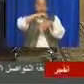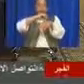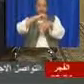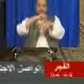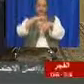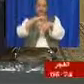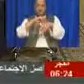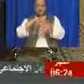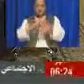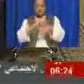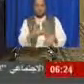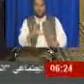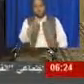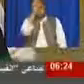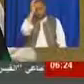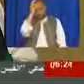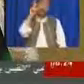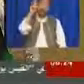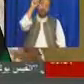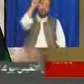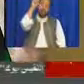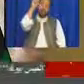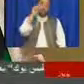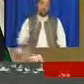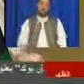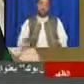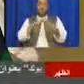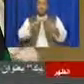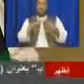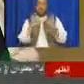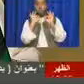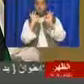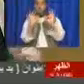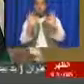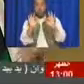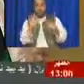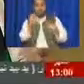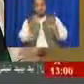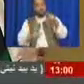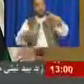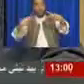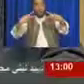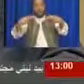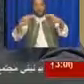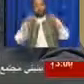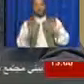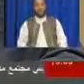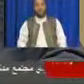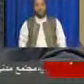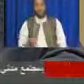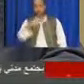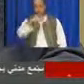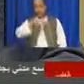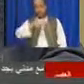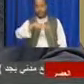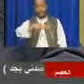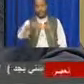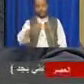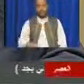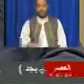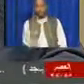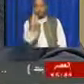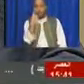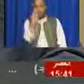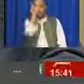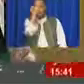حين يحصل الاجتماع ونصل ان شاء الله الصلح خير وخاصه دكتور انت ذكرت الان الصلح في